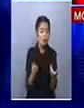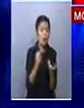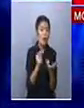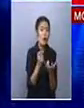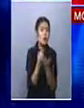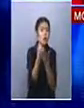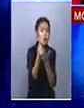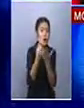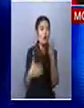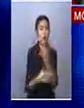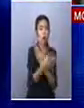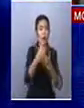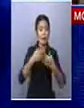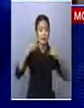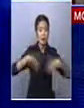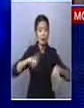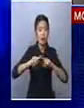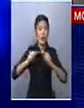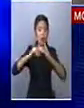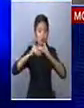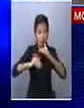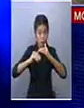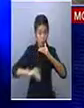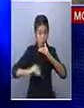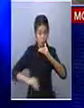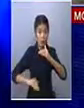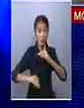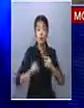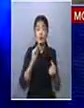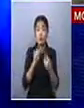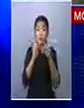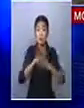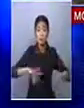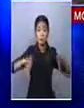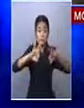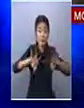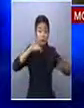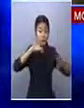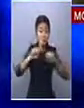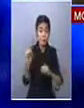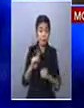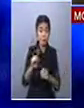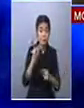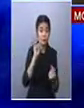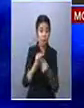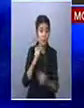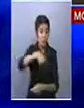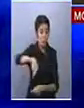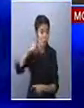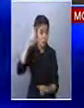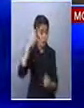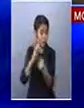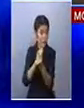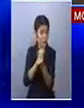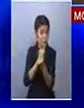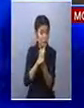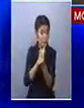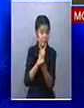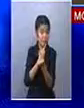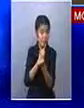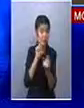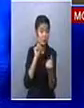เสี่ยงนะครับจากการลงทุนในตลาดหุ้นจีนซึ่งดัชนีสำคัญที่เรามองเห็นนะครับก็คือทุกคนรู้จักกันดีก็คือ A50 ก็คือหุ้น